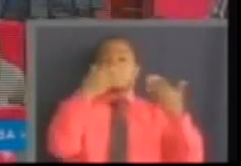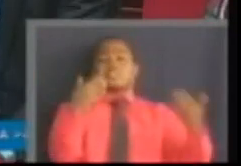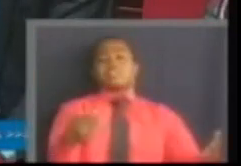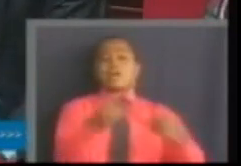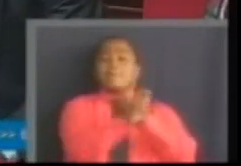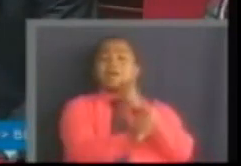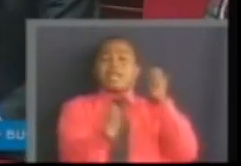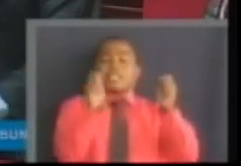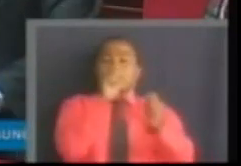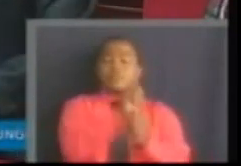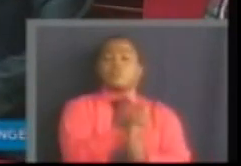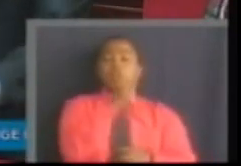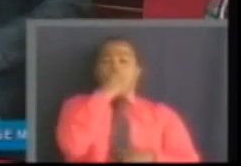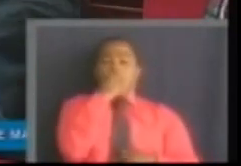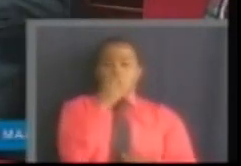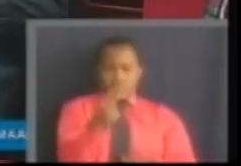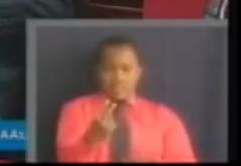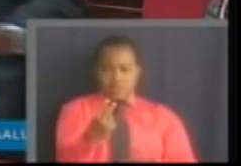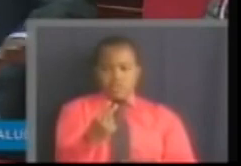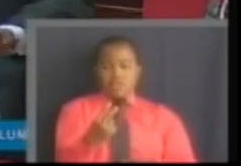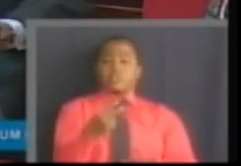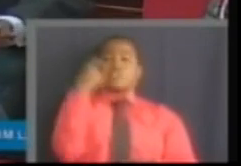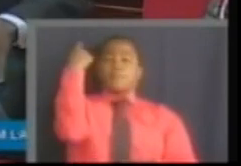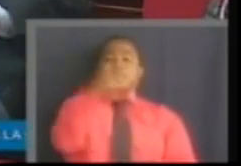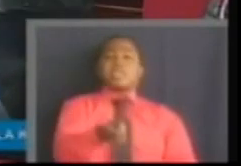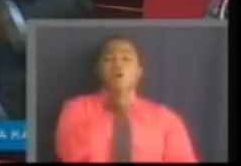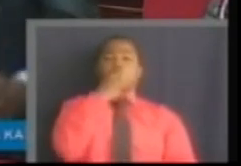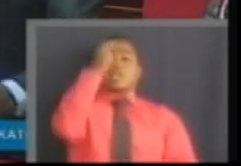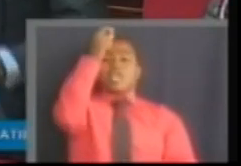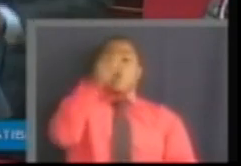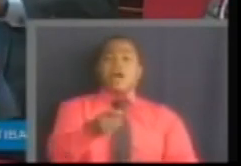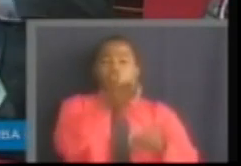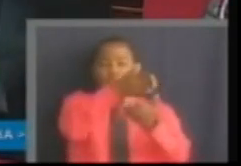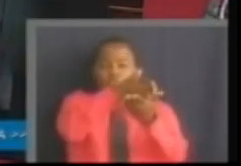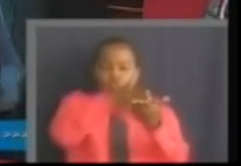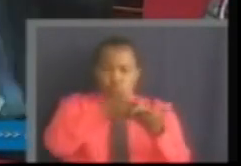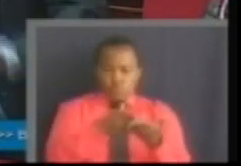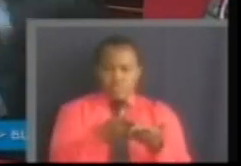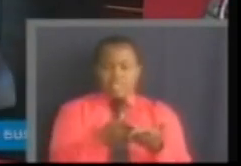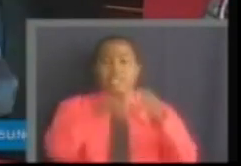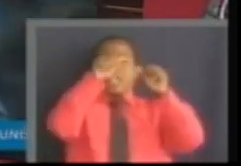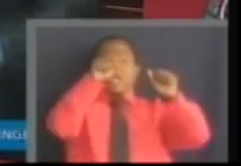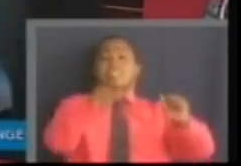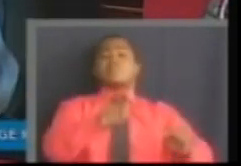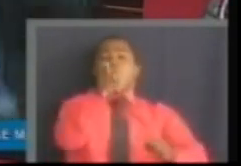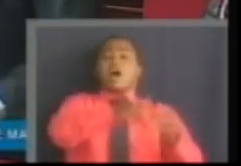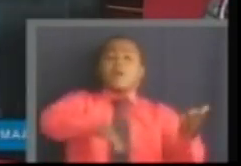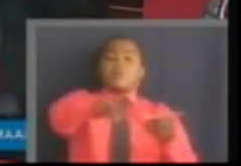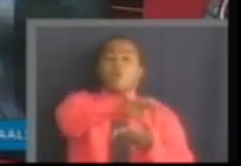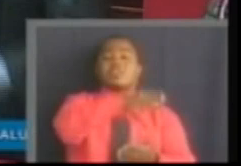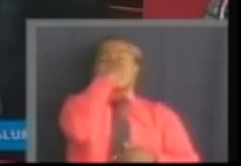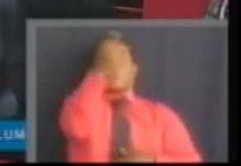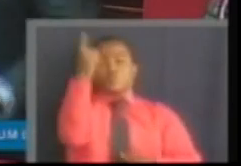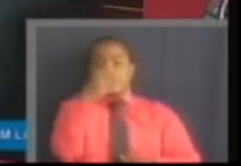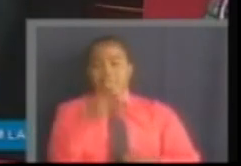ya kusema kwamba tutapiga kura za watu si nusu, si lazima wawepo wote, na 2/3 itafutwe